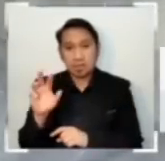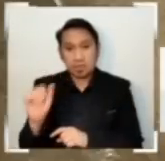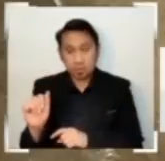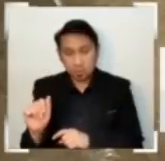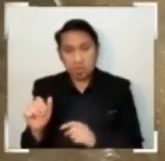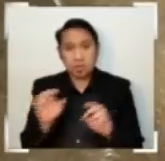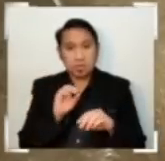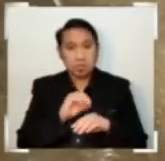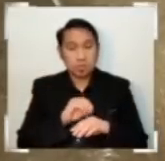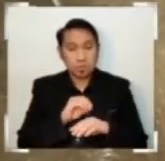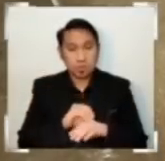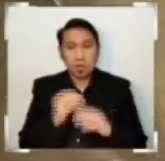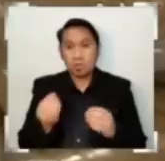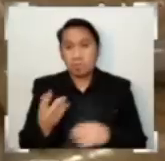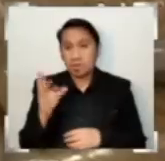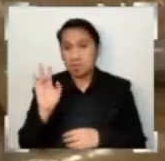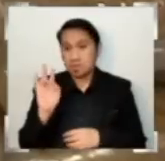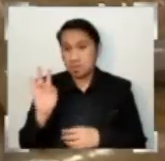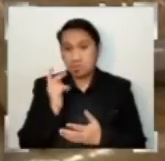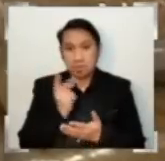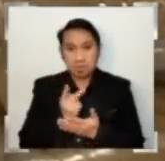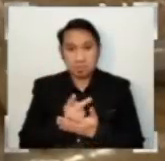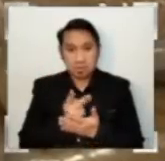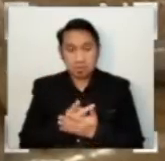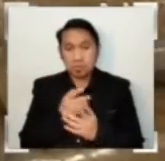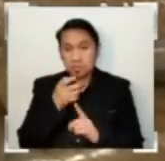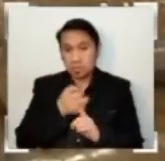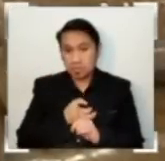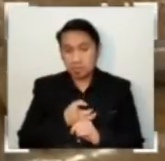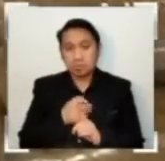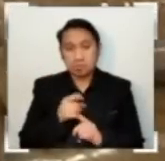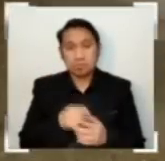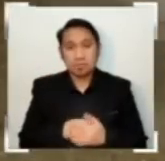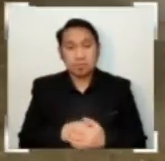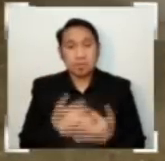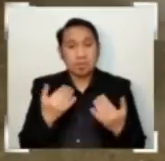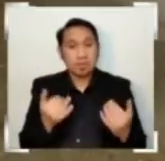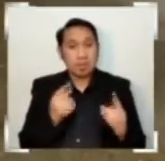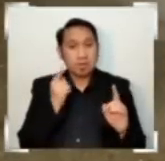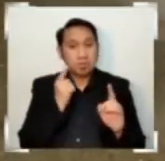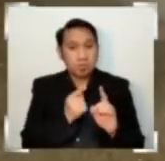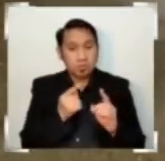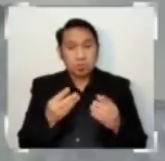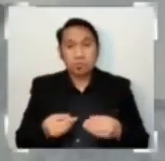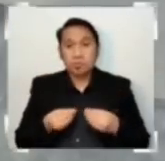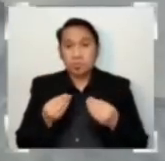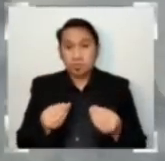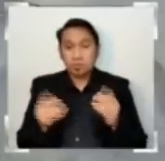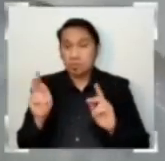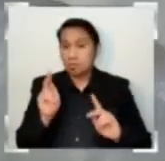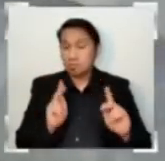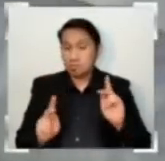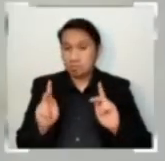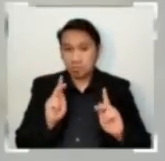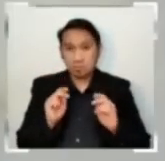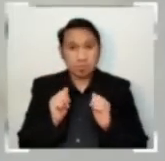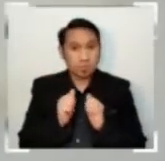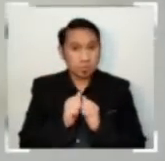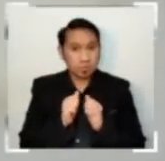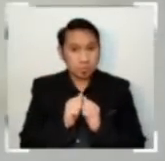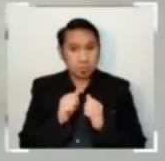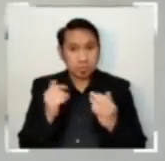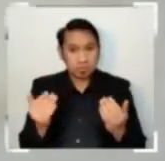pesos kada kilo. Yung layunin po nito is to provide the consuming public with cheaper